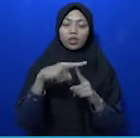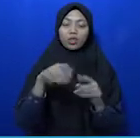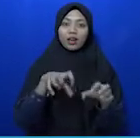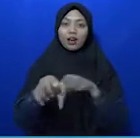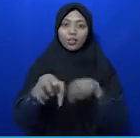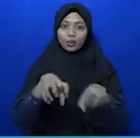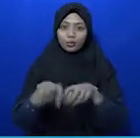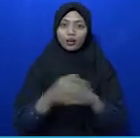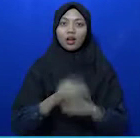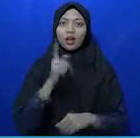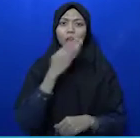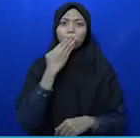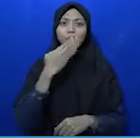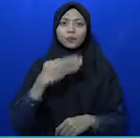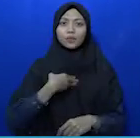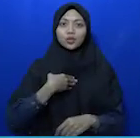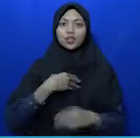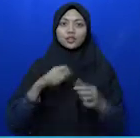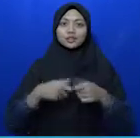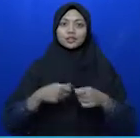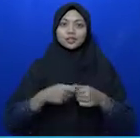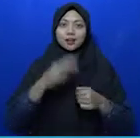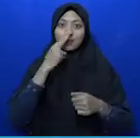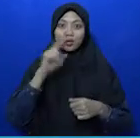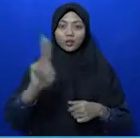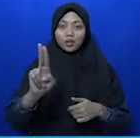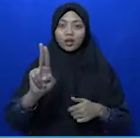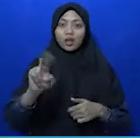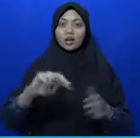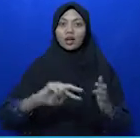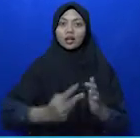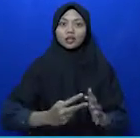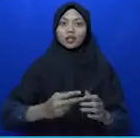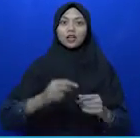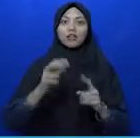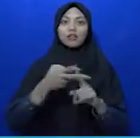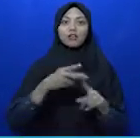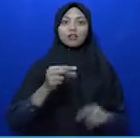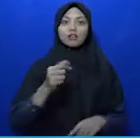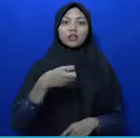menegaskan bahwa kepemilikan saham asing cukup 5% sehingga seolah-olah Freeport